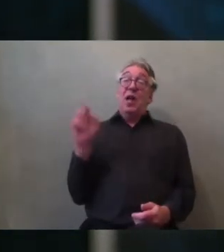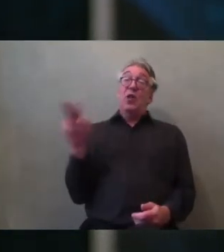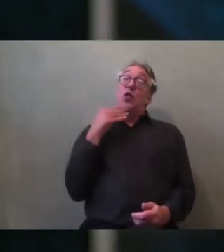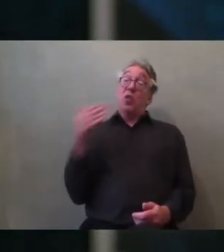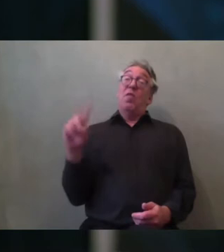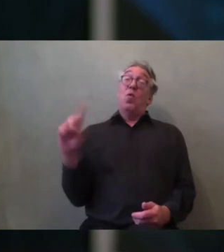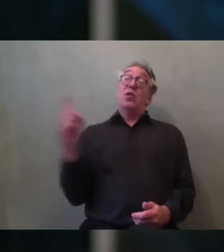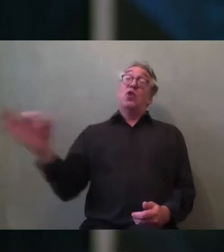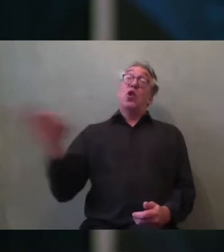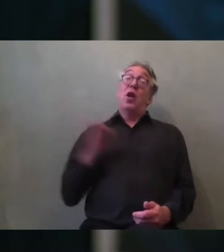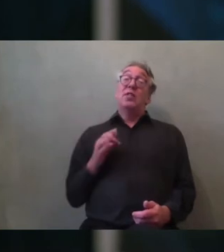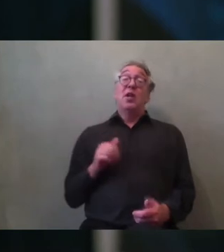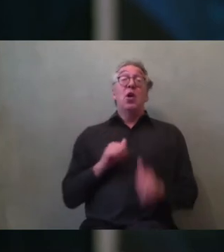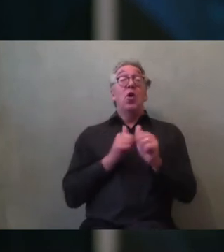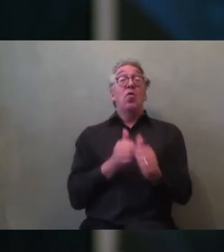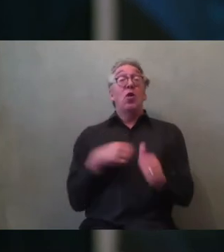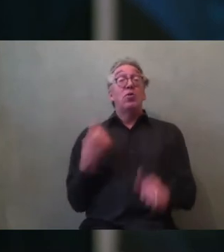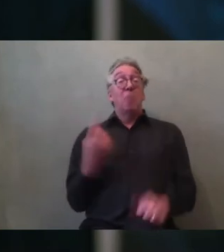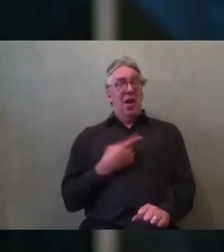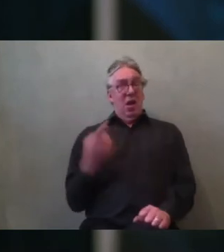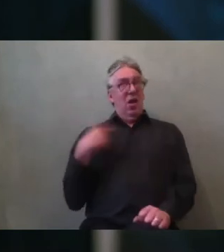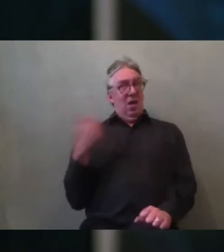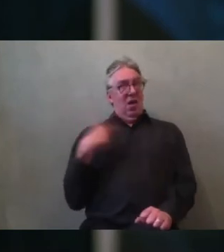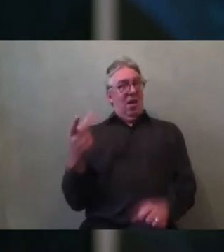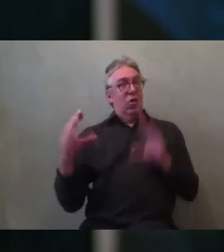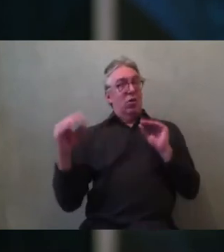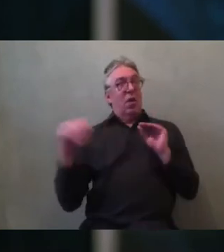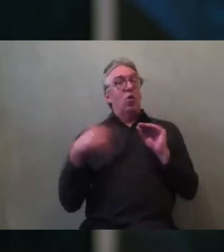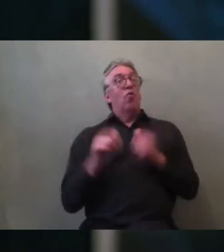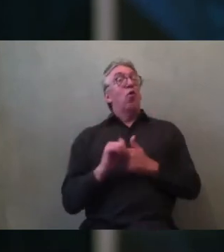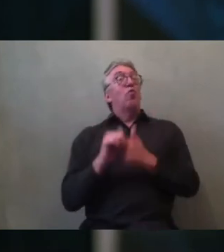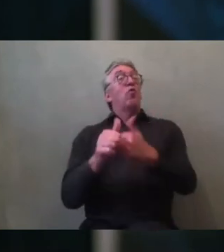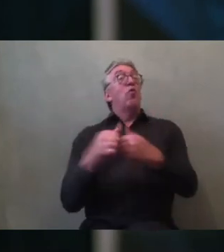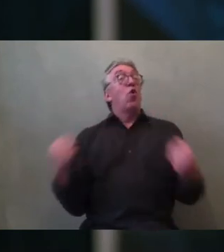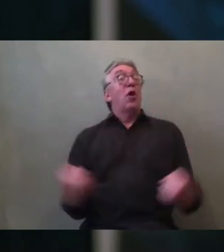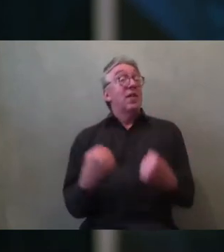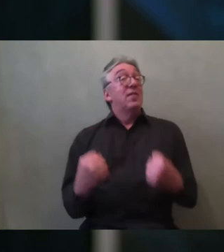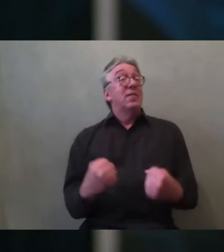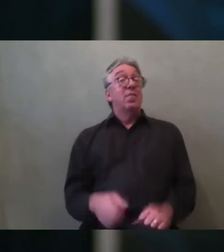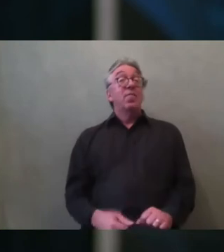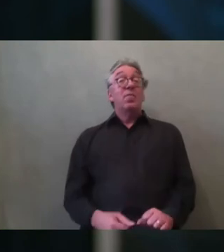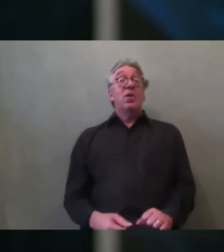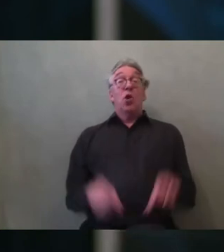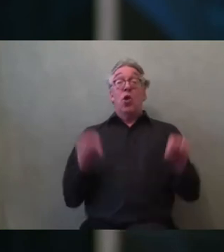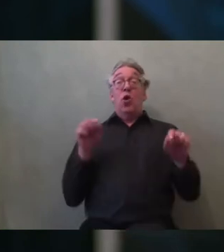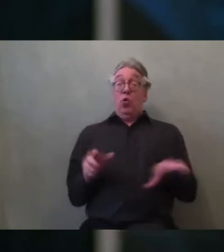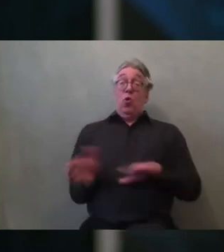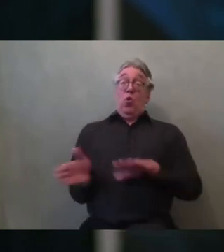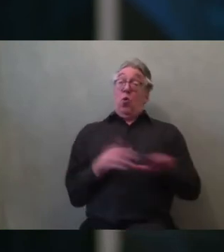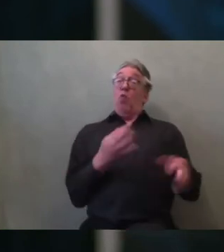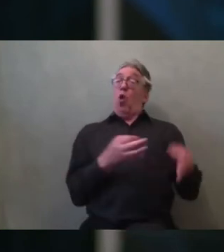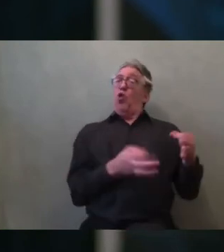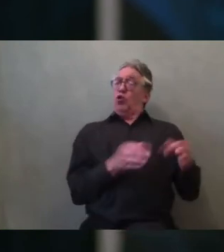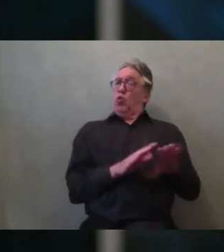Volgens mij gaan wij elkaar in elk geval nog spreken over de vervolgacties. Dat was het voor nu over het onderzoek. Nogmaals, ga het